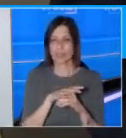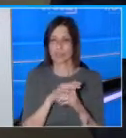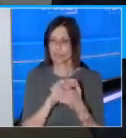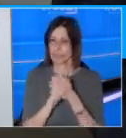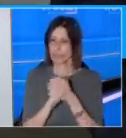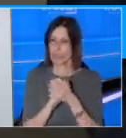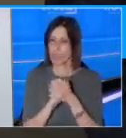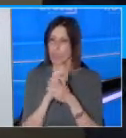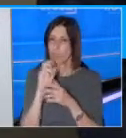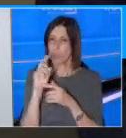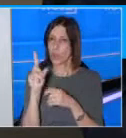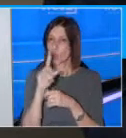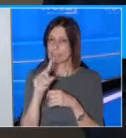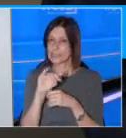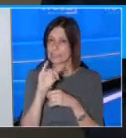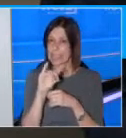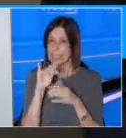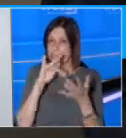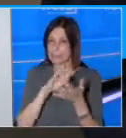עוזי איתנו?